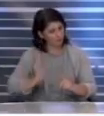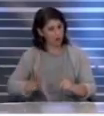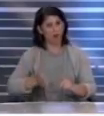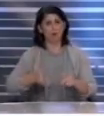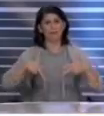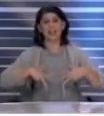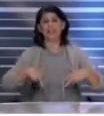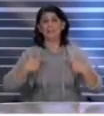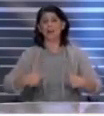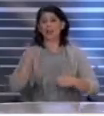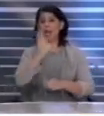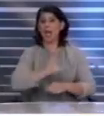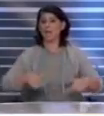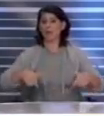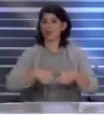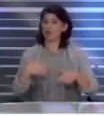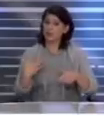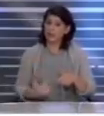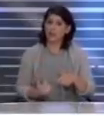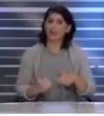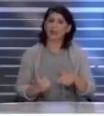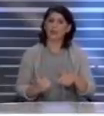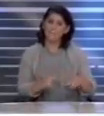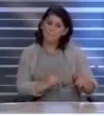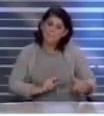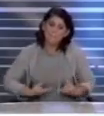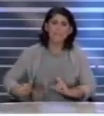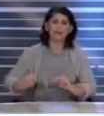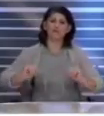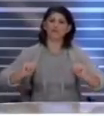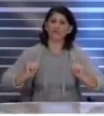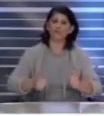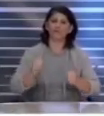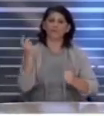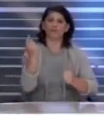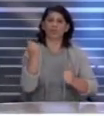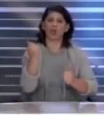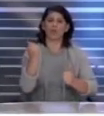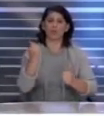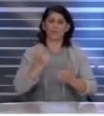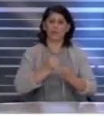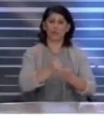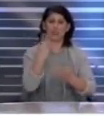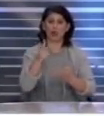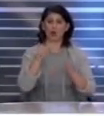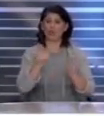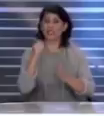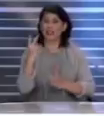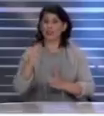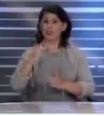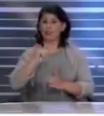κρατών μερών της Ευρωζώνης να τύχει μιας μαζικής γενναίας οικονομικής βοήθειας. Μιλάμε για 262 δισεκατομμύρια